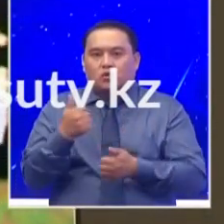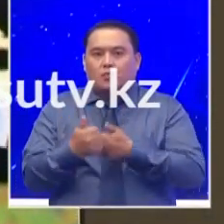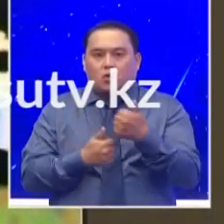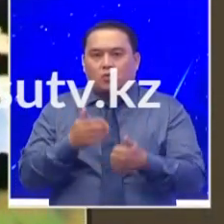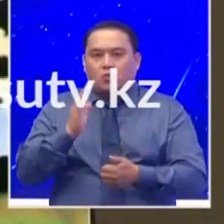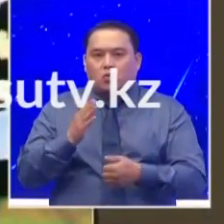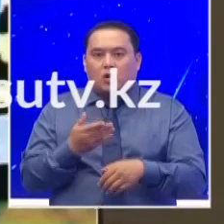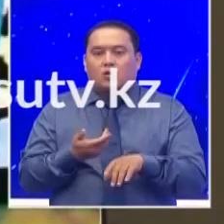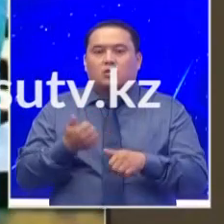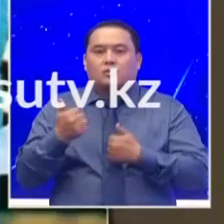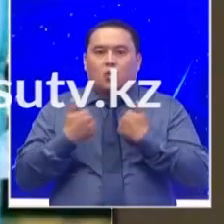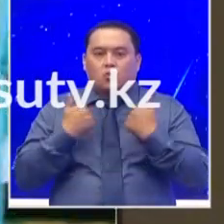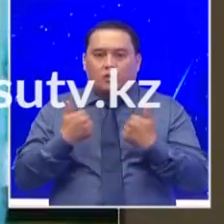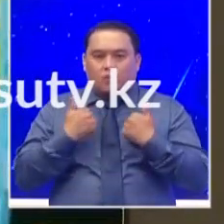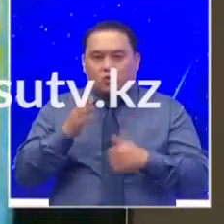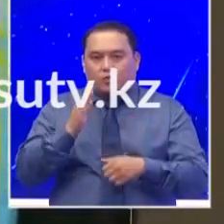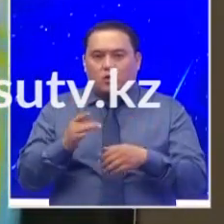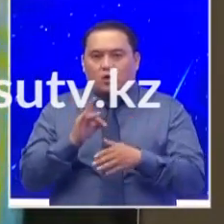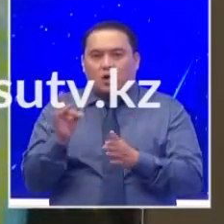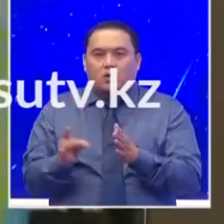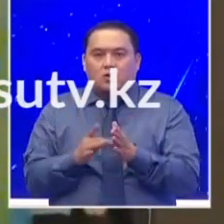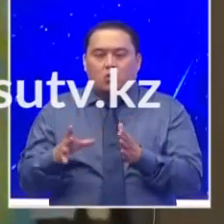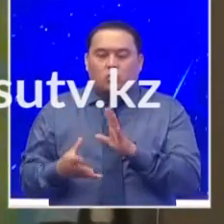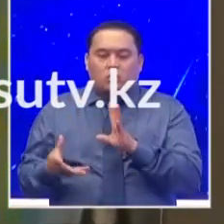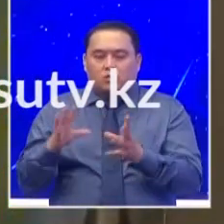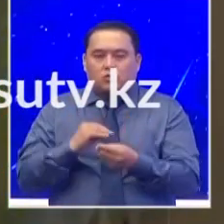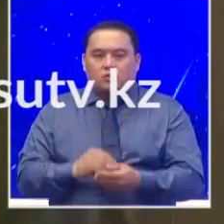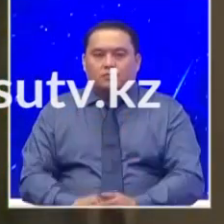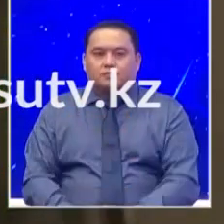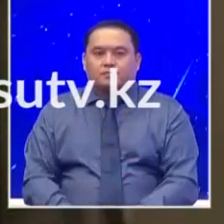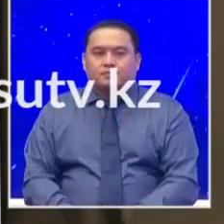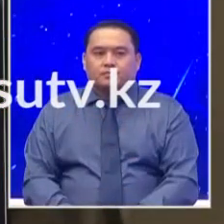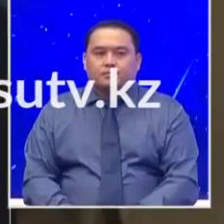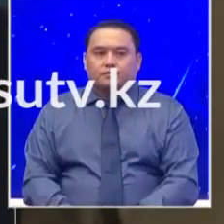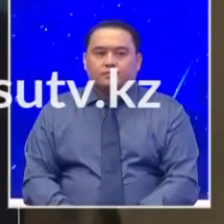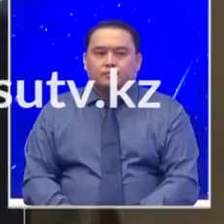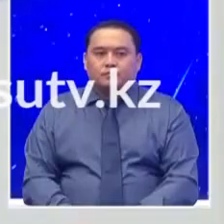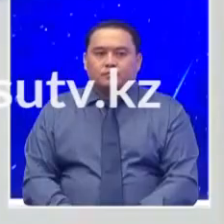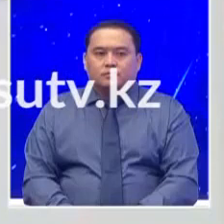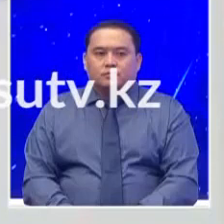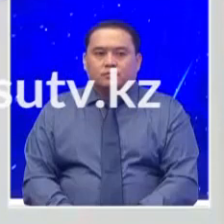турнирах и чемпионатах, где наших атлетов ждут новые победы и рекордные результаты.